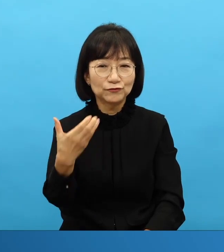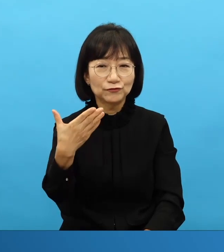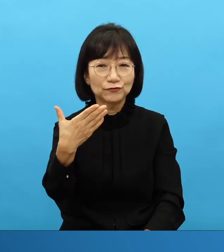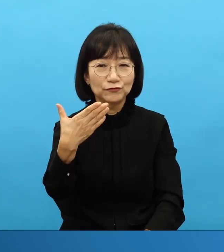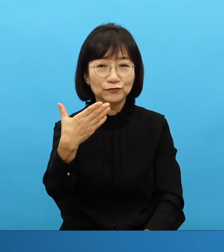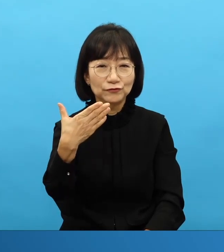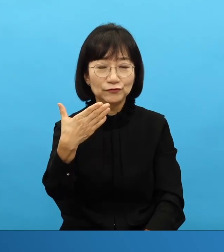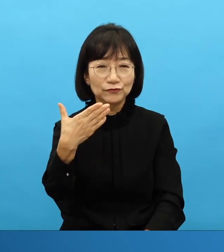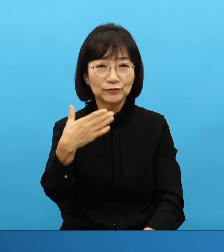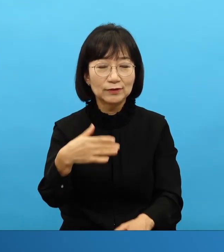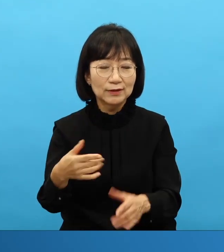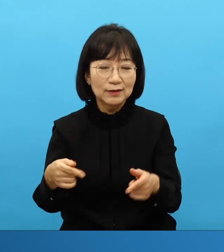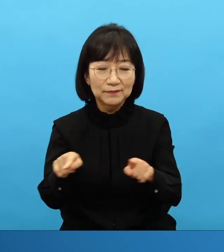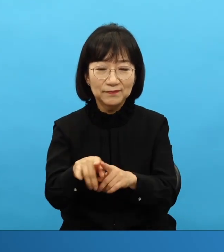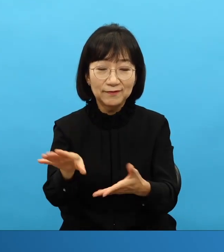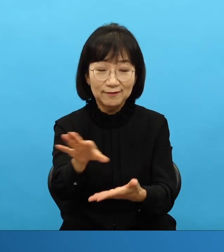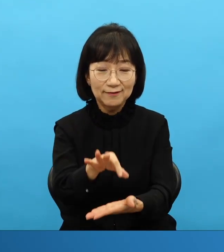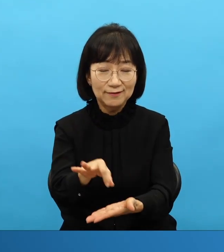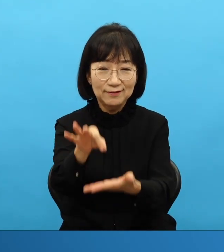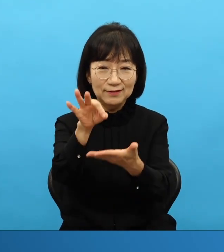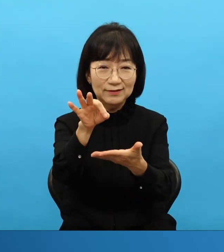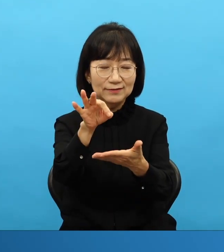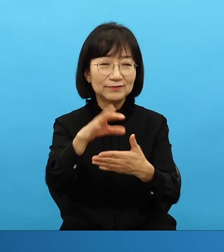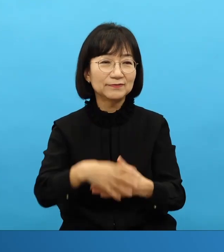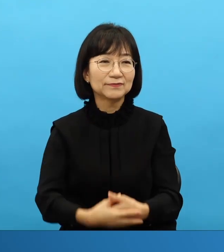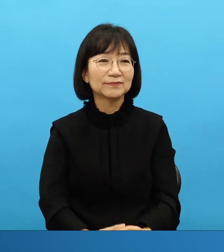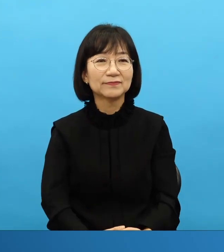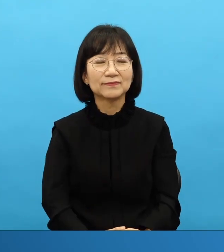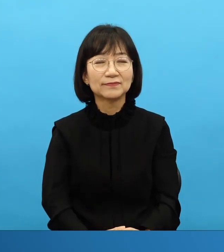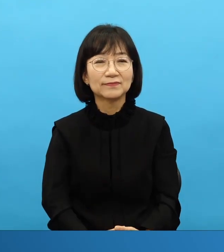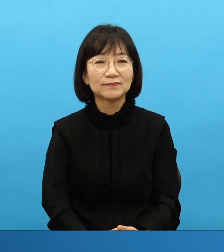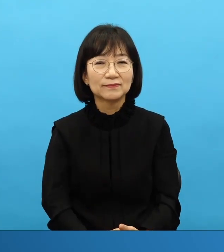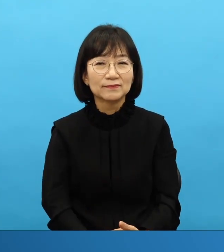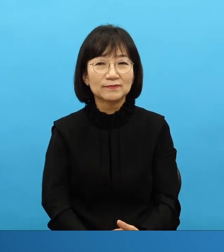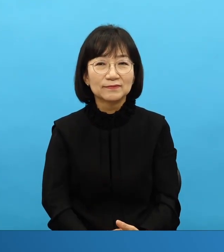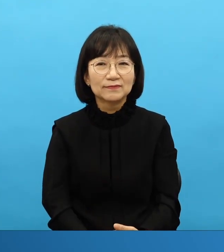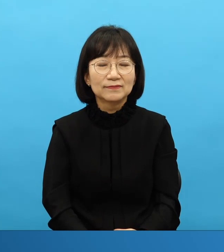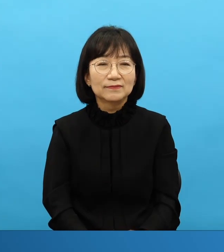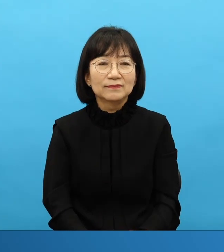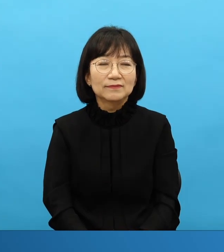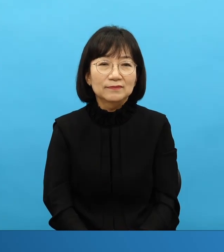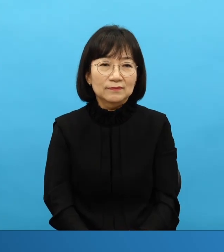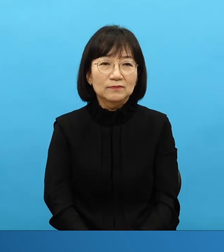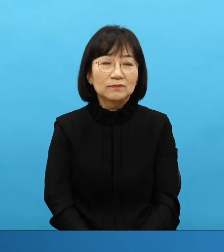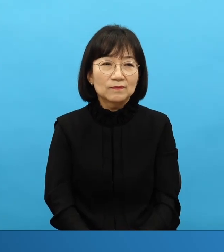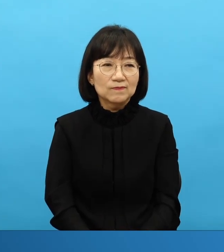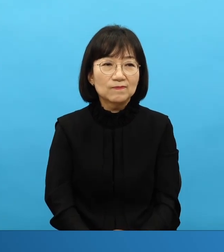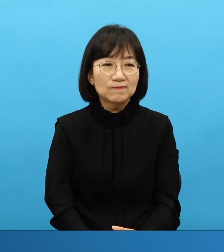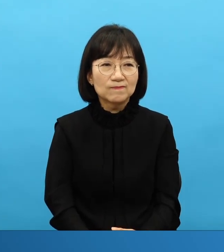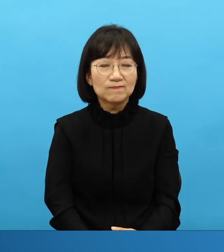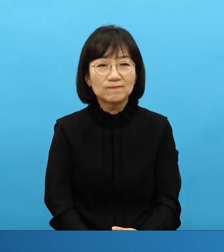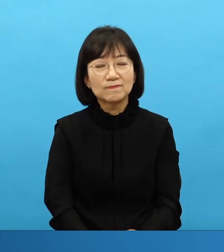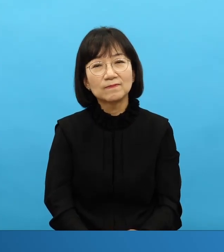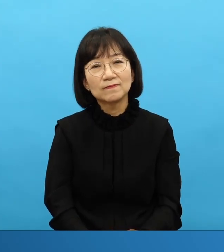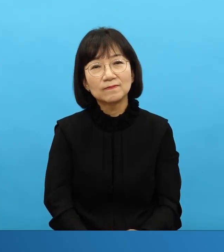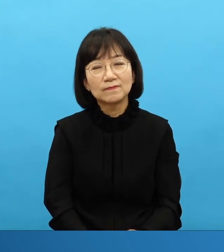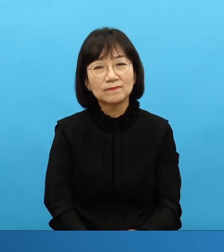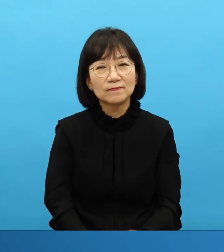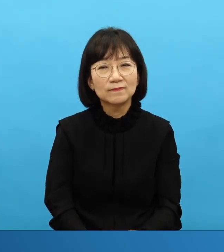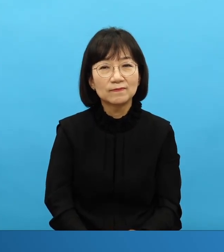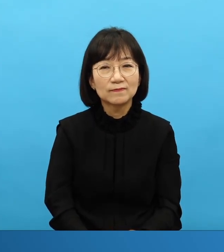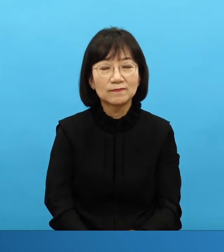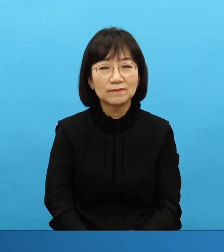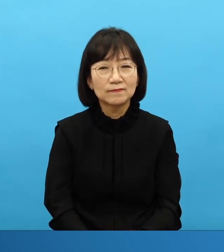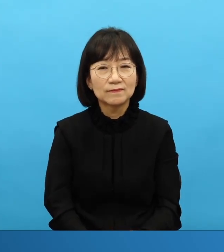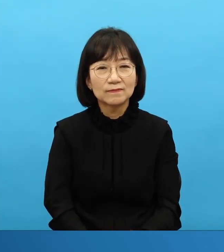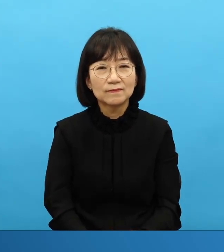499장 찬양 드리면서 준비하신 예물을 하나님 앞에 드리겠습니다. 我们一同献上第499首赞美，并且把我们准备好的奉献献给